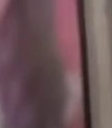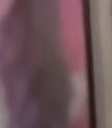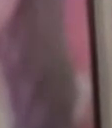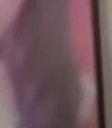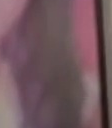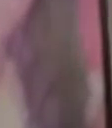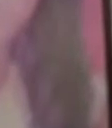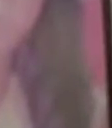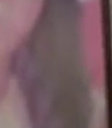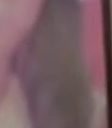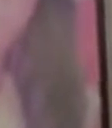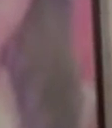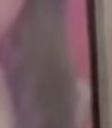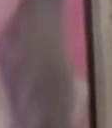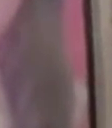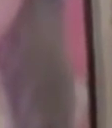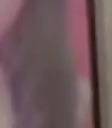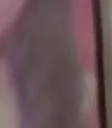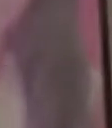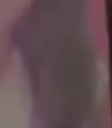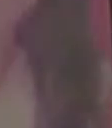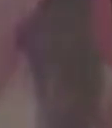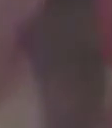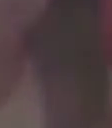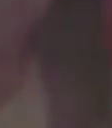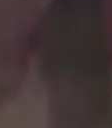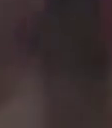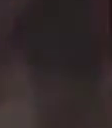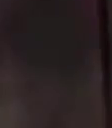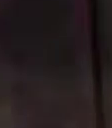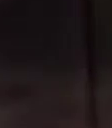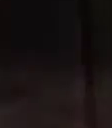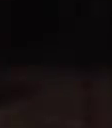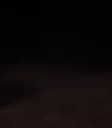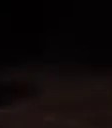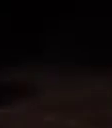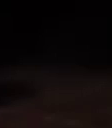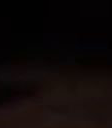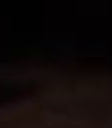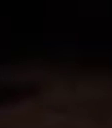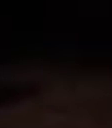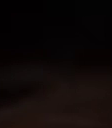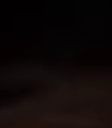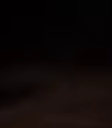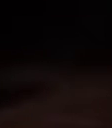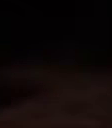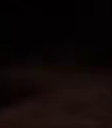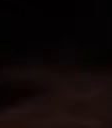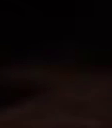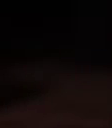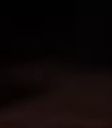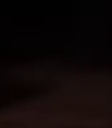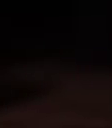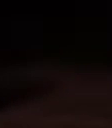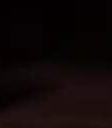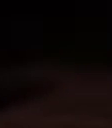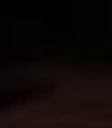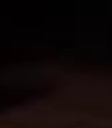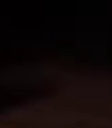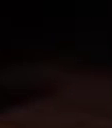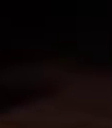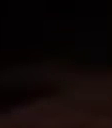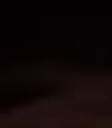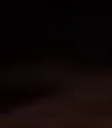Anim na buwan na ang nakalipas nang pumanaw si Marilu Briongas. Isa si Marilu sa mga inang binawian ng buhay dahil sa